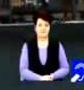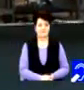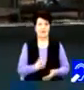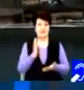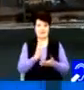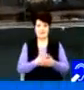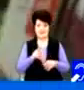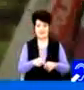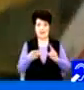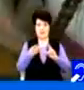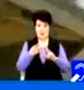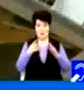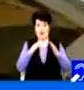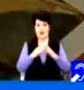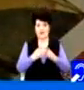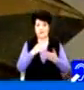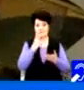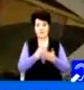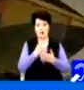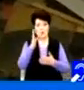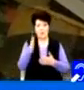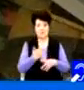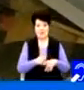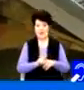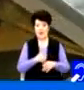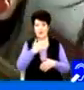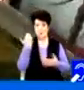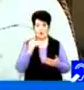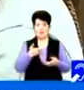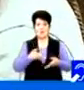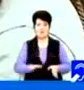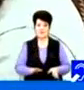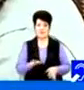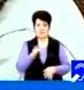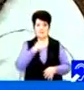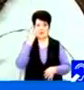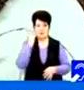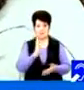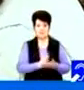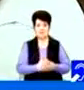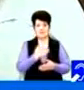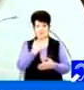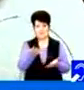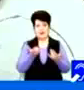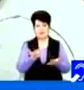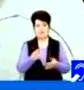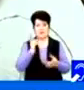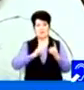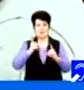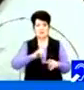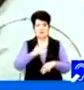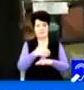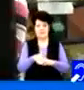își găsesc aici doua casă pentru că Descoperă oportunități pe care nu le au Acolo unde s au născut Republica Moldova devine tot mai atractivă pentru studenții